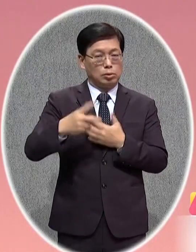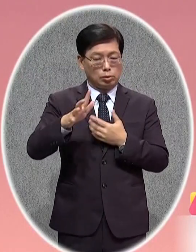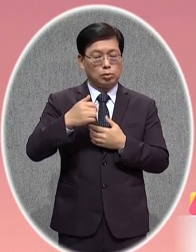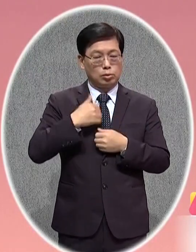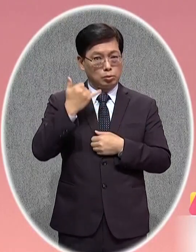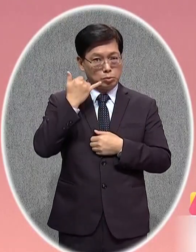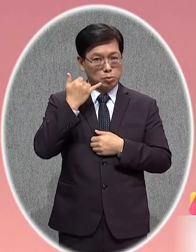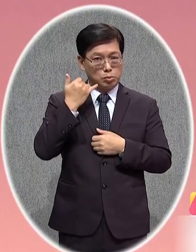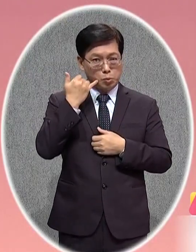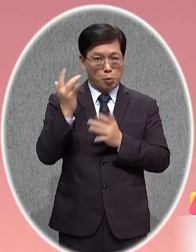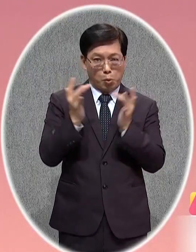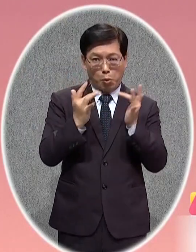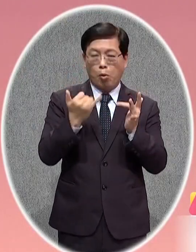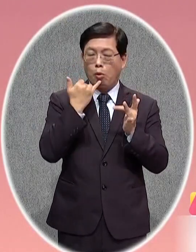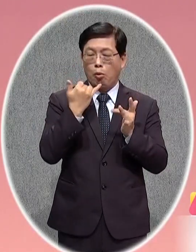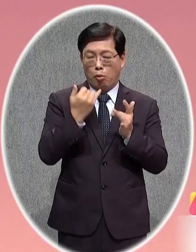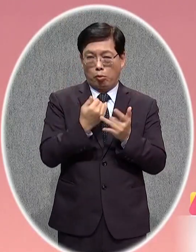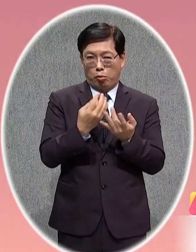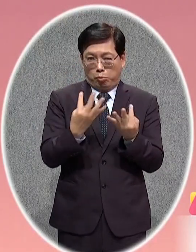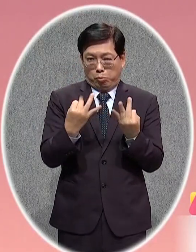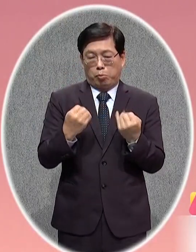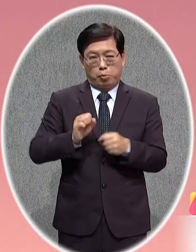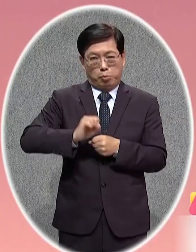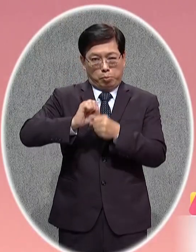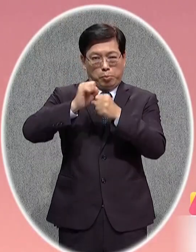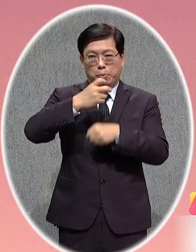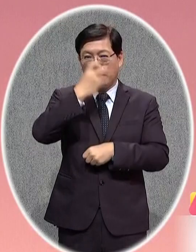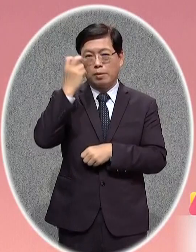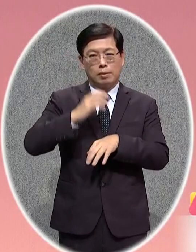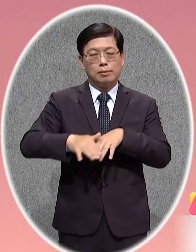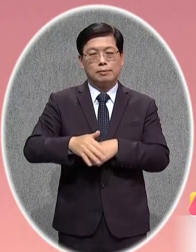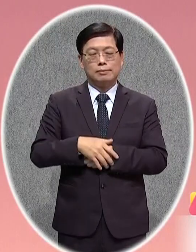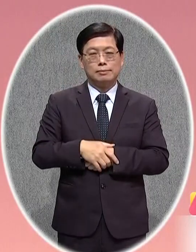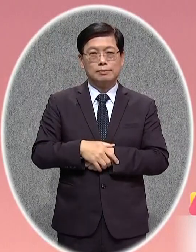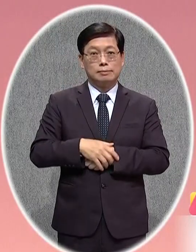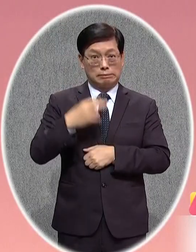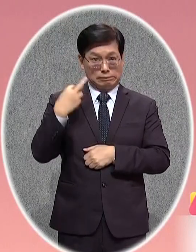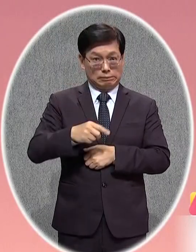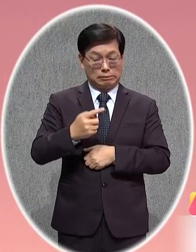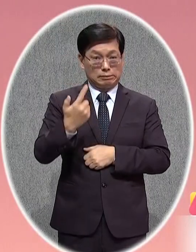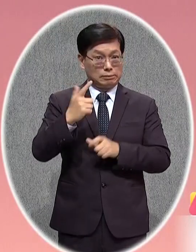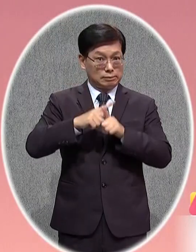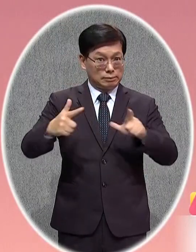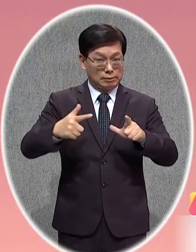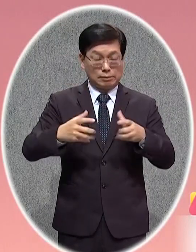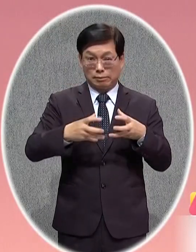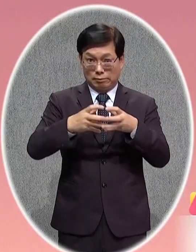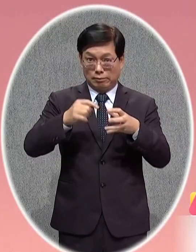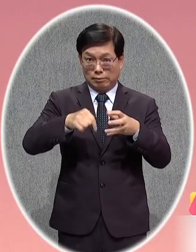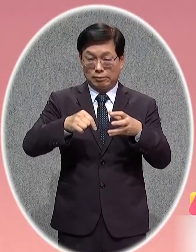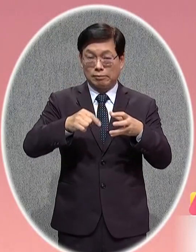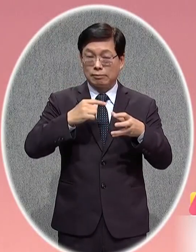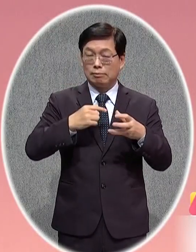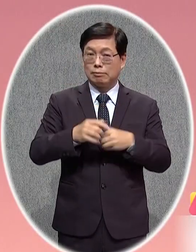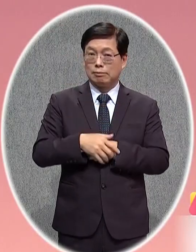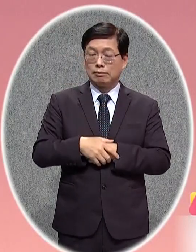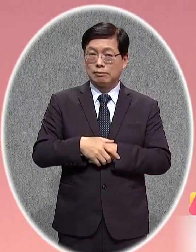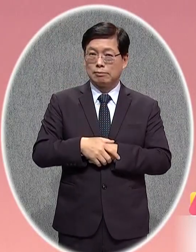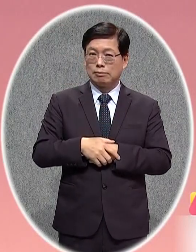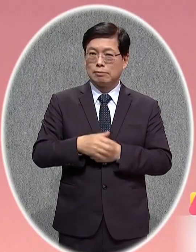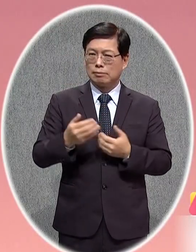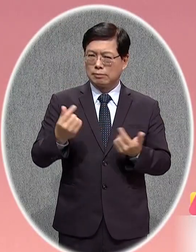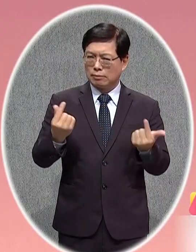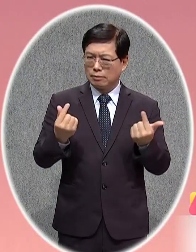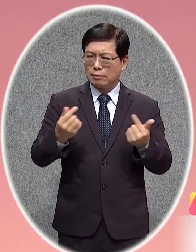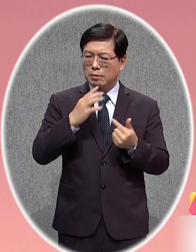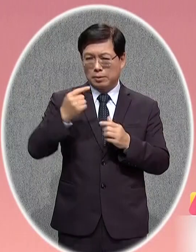会能够让它的群体数量被发现的更多。而事实上，它最大的群体体型呢，事实上是